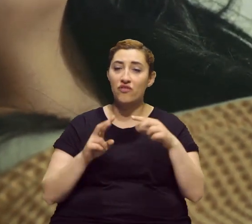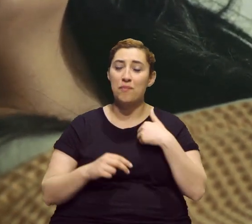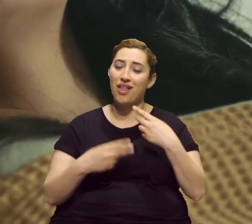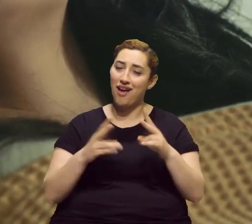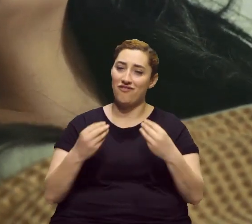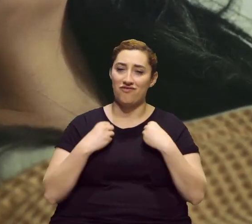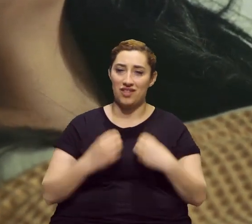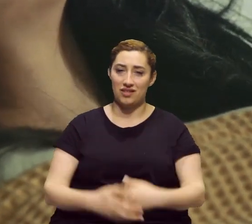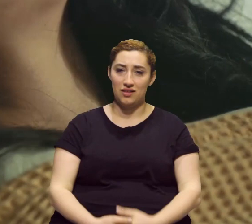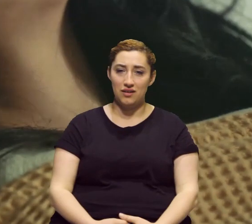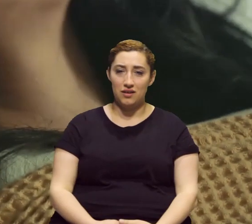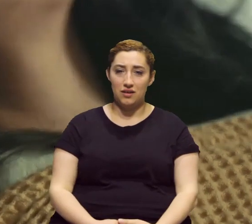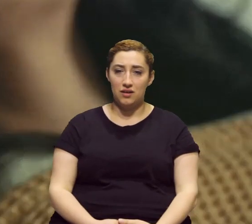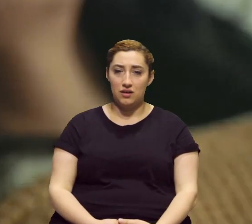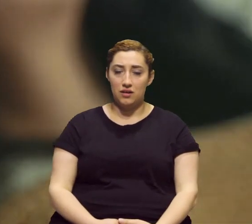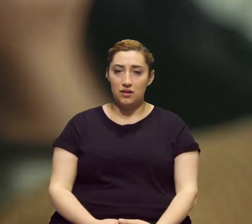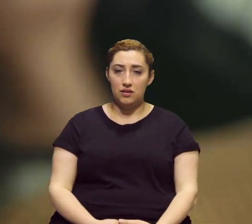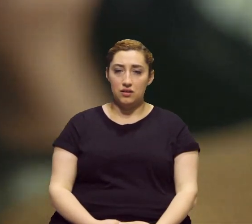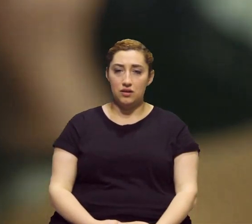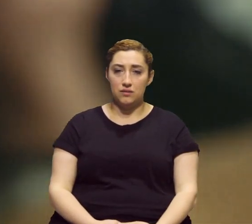Beni affet.